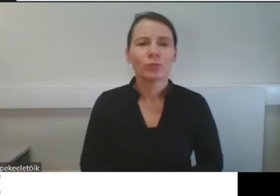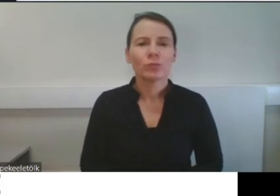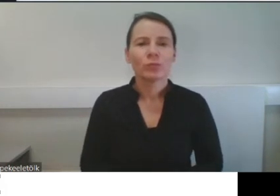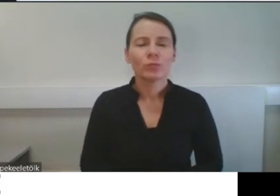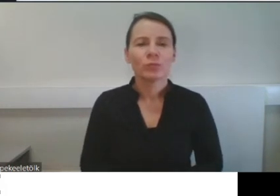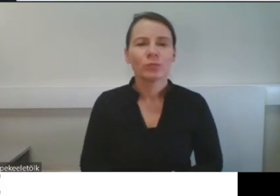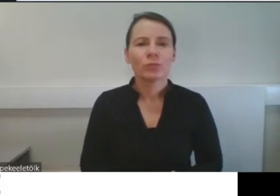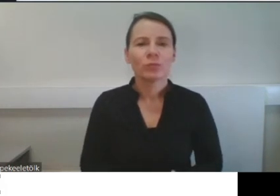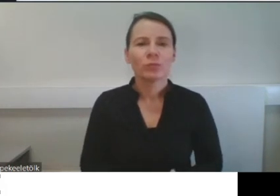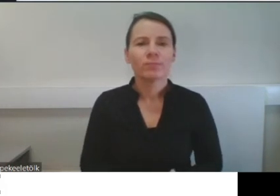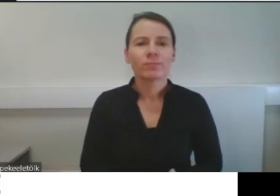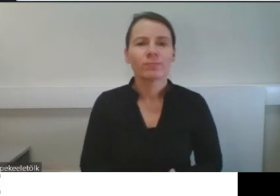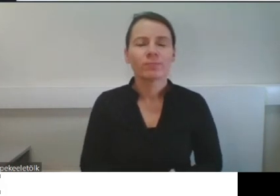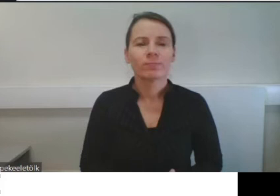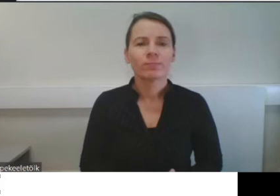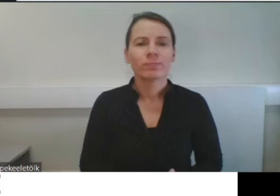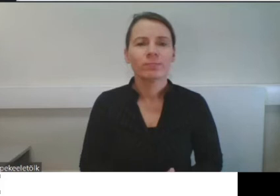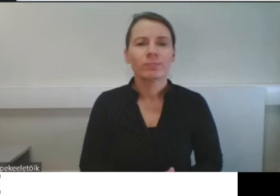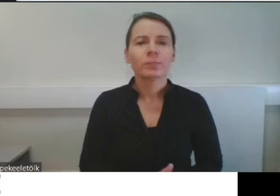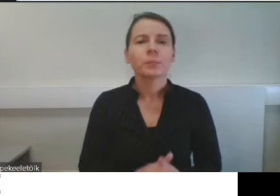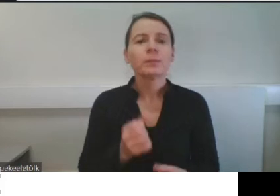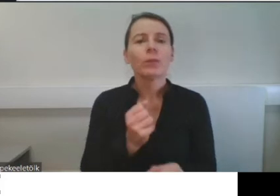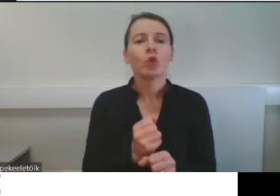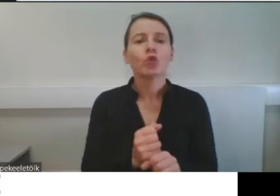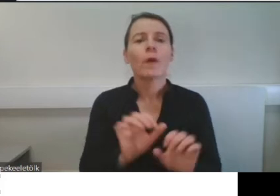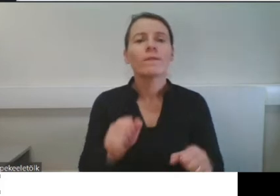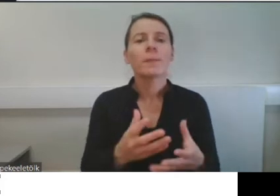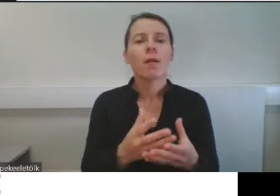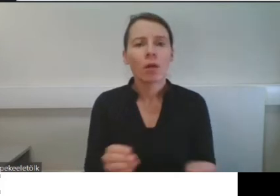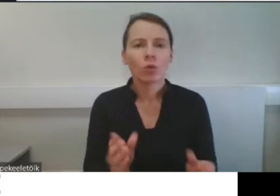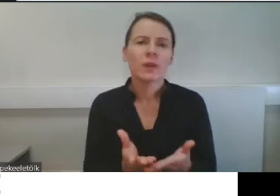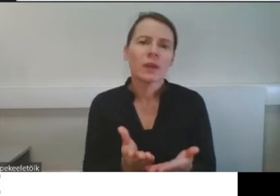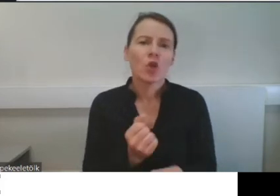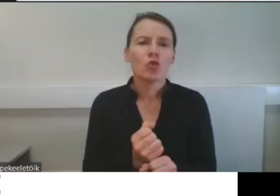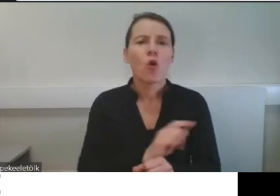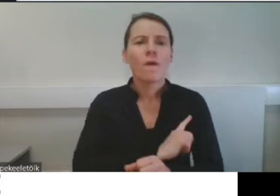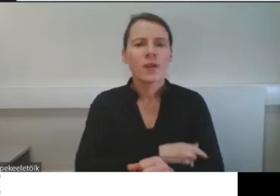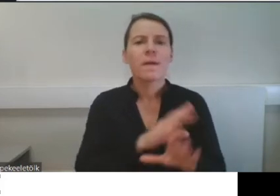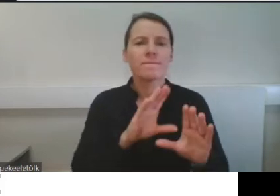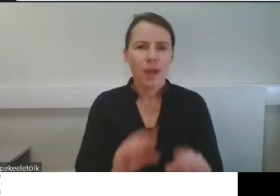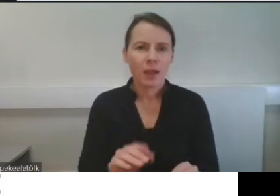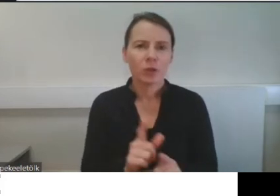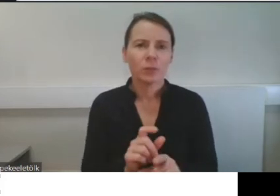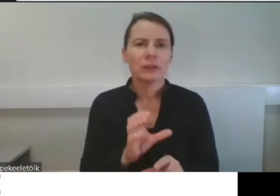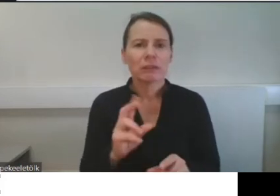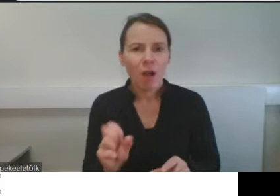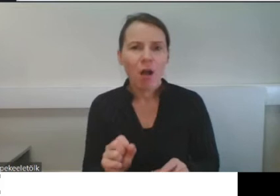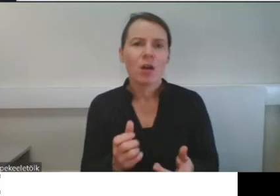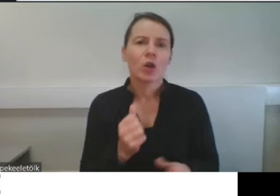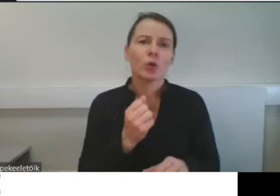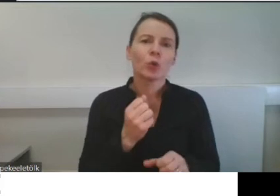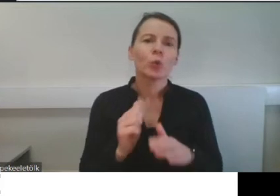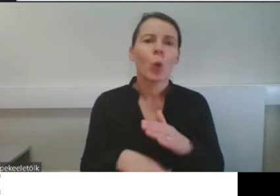Ja nagu ma ütlesin, et töövõime kadub uuenesene hinnangulised tegevuspiirangud omavahel hakkuvad, kuid mitte